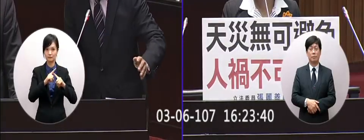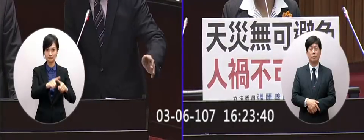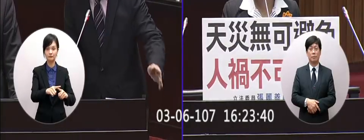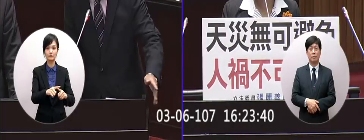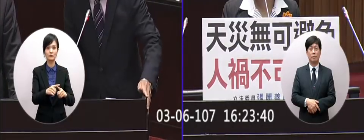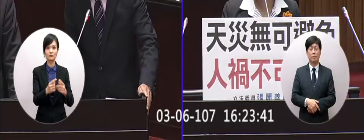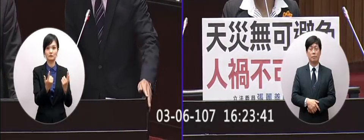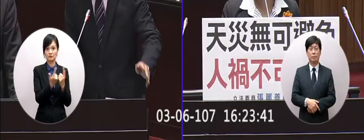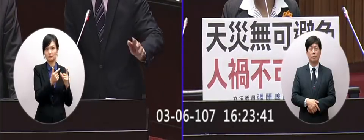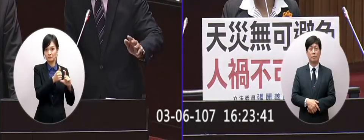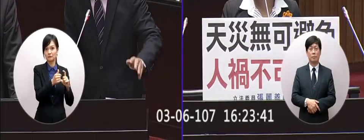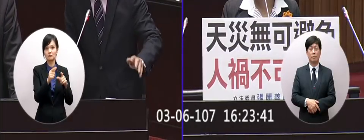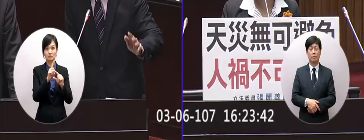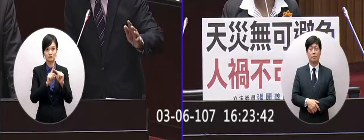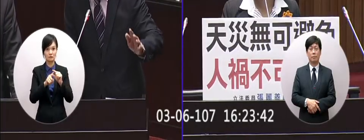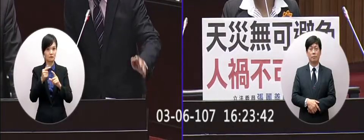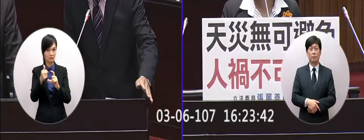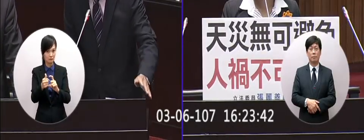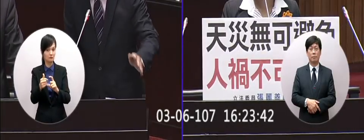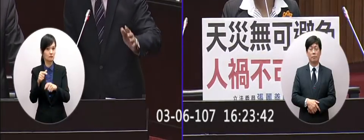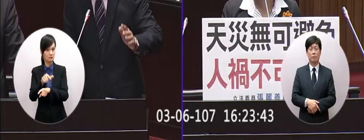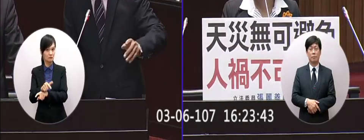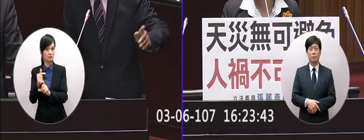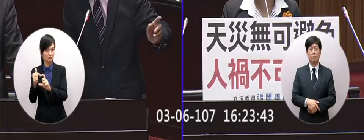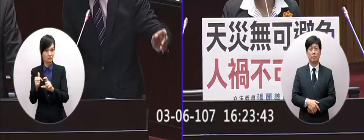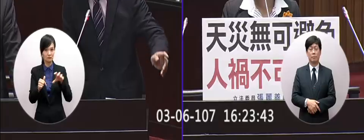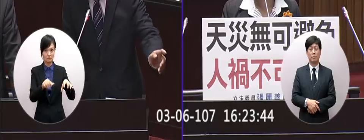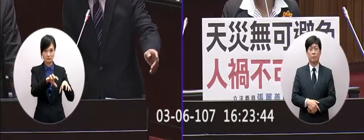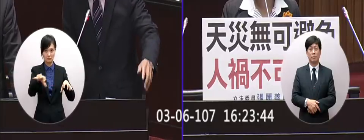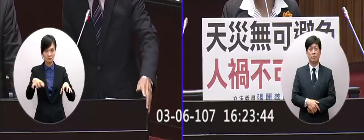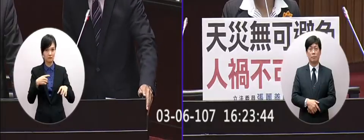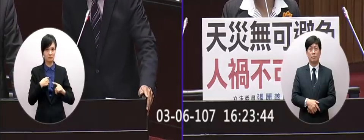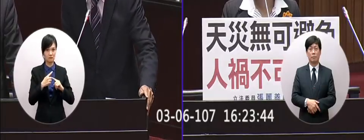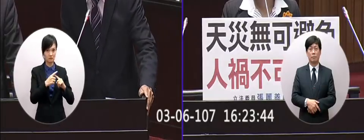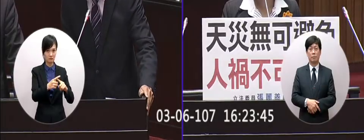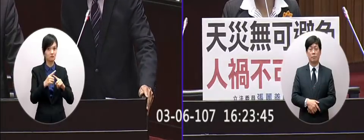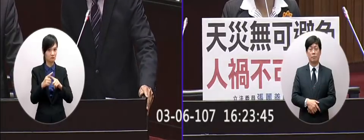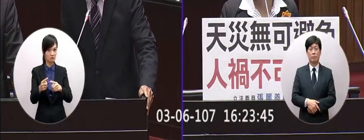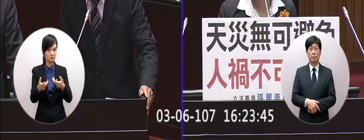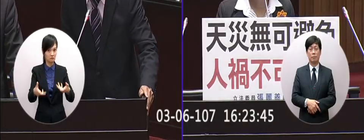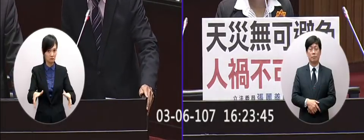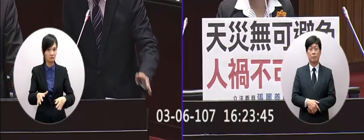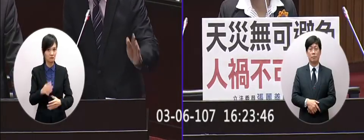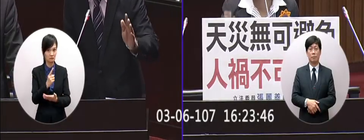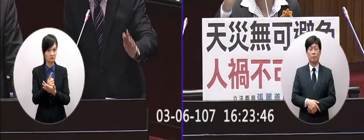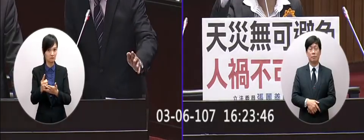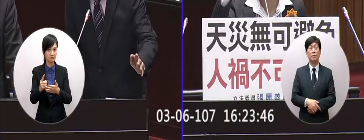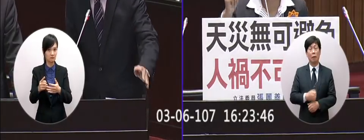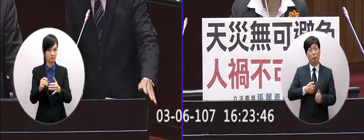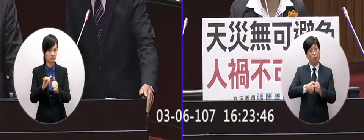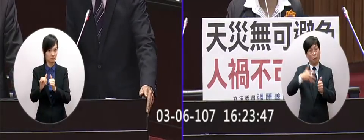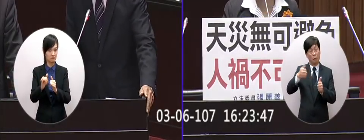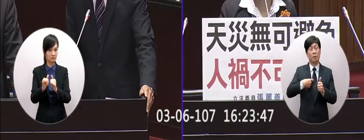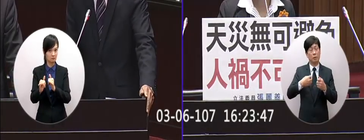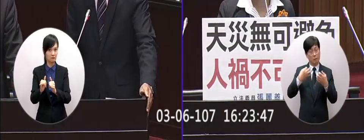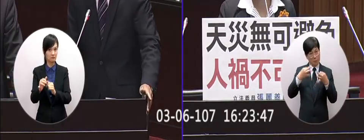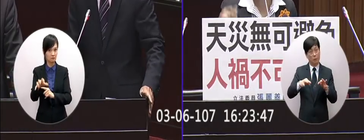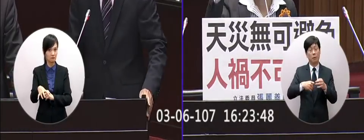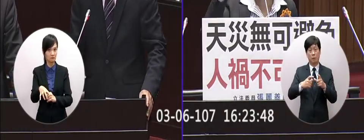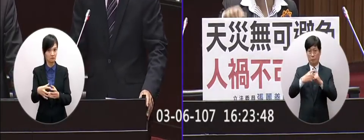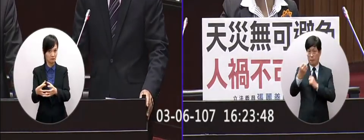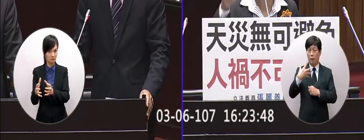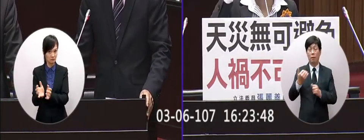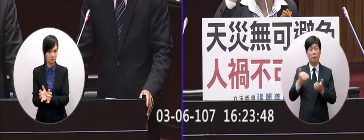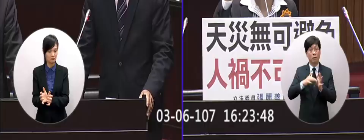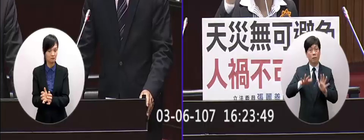区、中区、南区三个分署所有的办公室同仁，即马拢伫现场，所有的农民团体。 副主委，你简单甲我回答就好。到